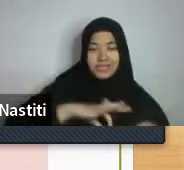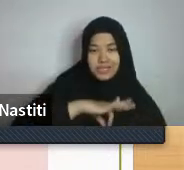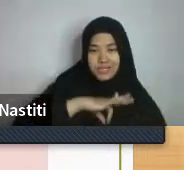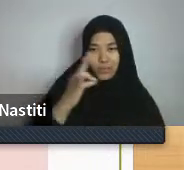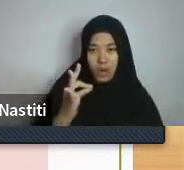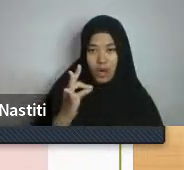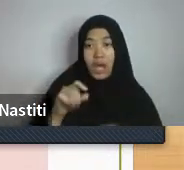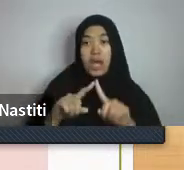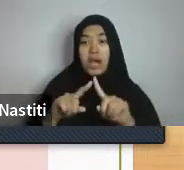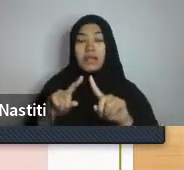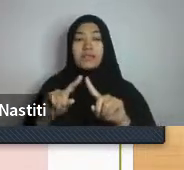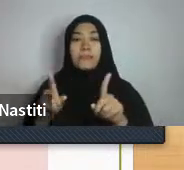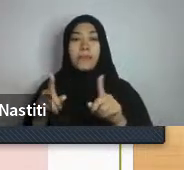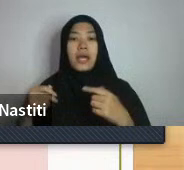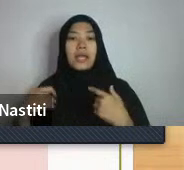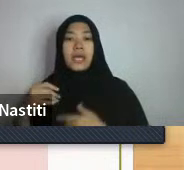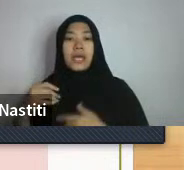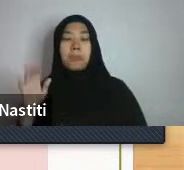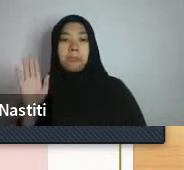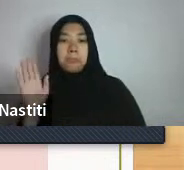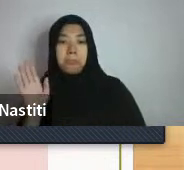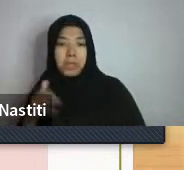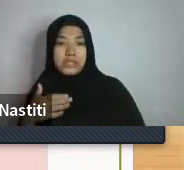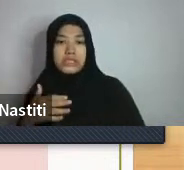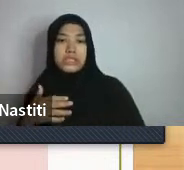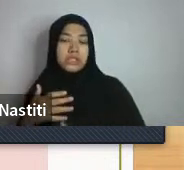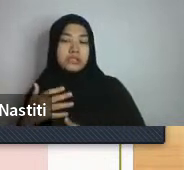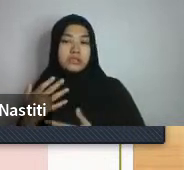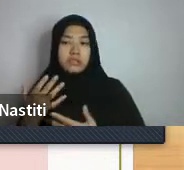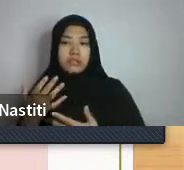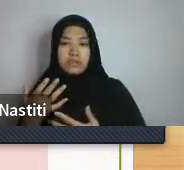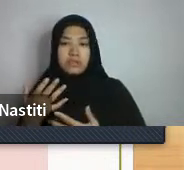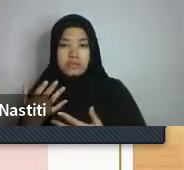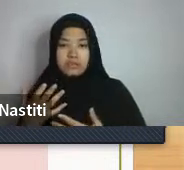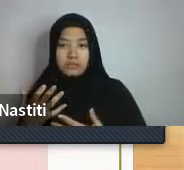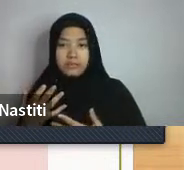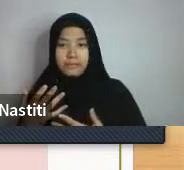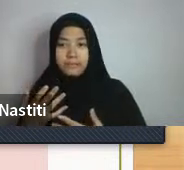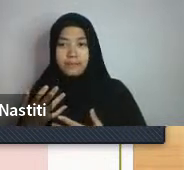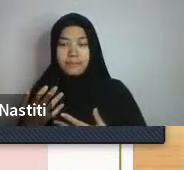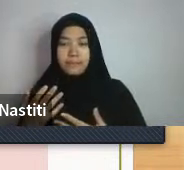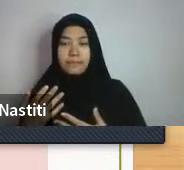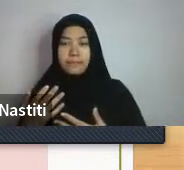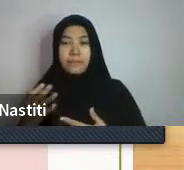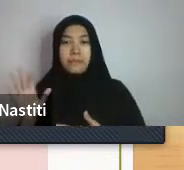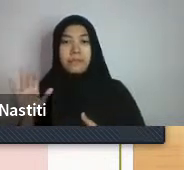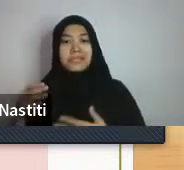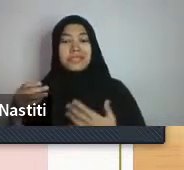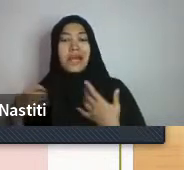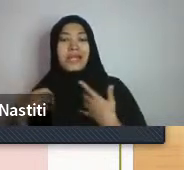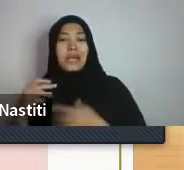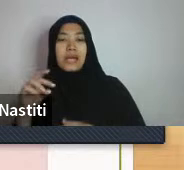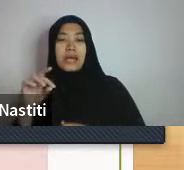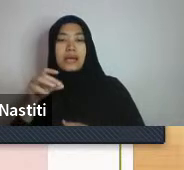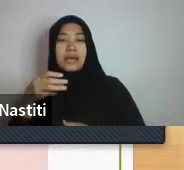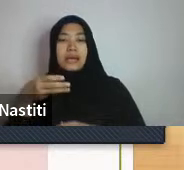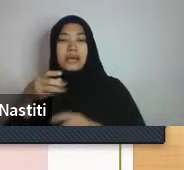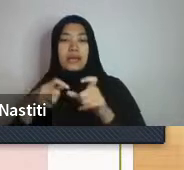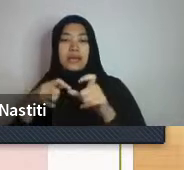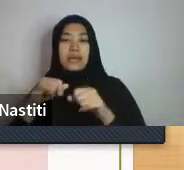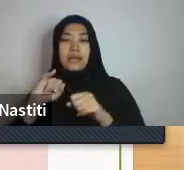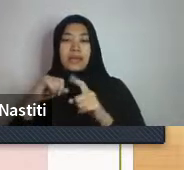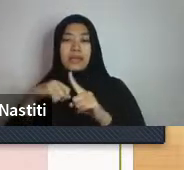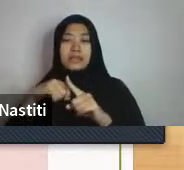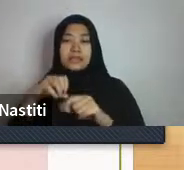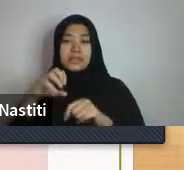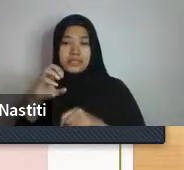karakteristik yang dia berisiko saat terjadi ke gangguan jiwa ya, ataupun dia